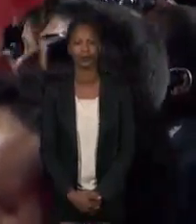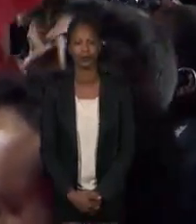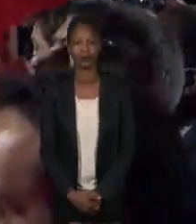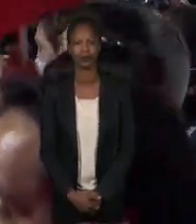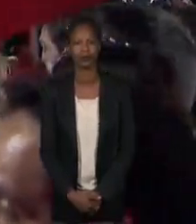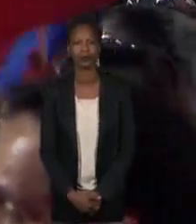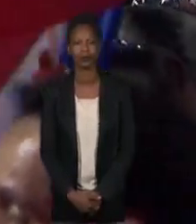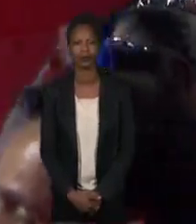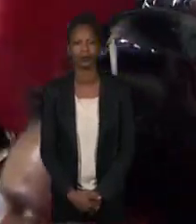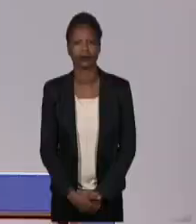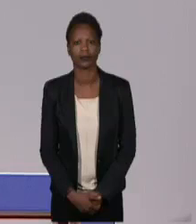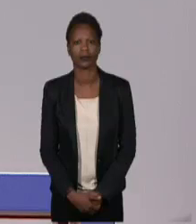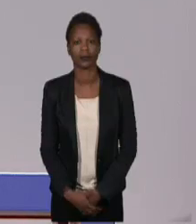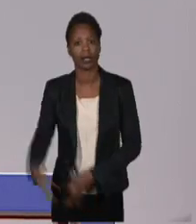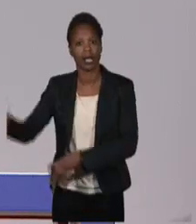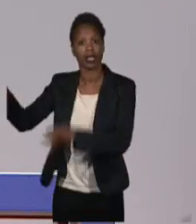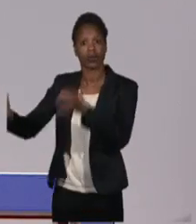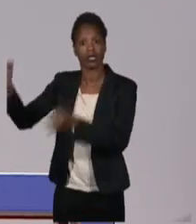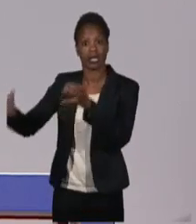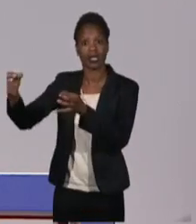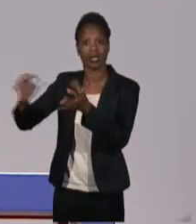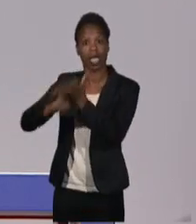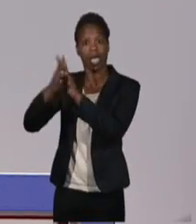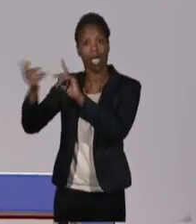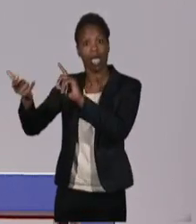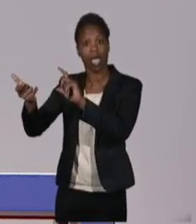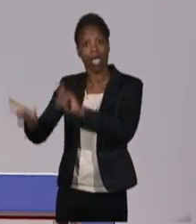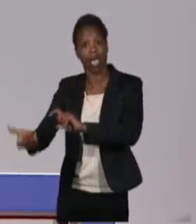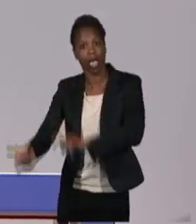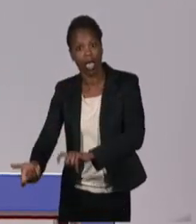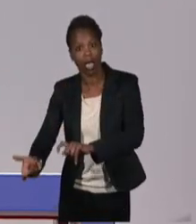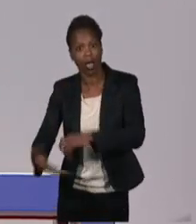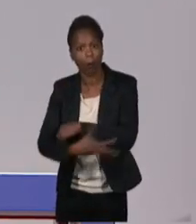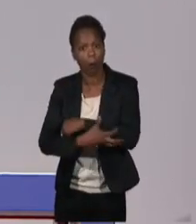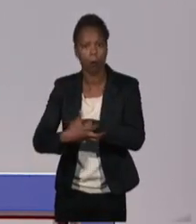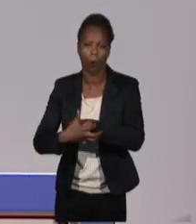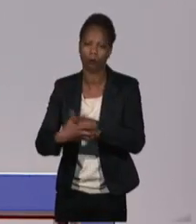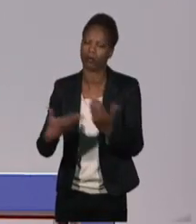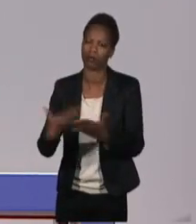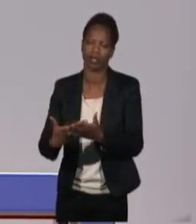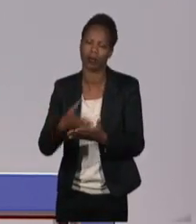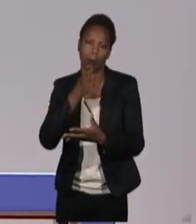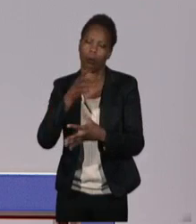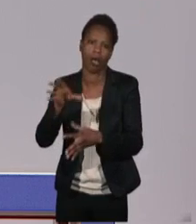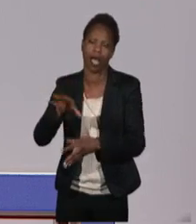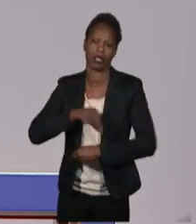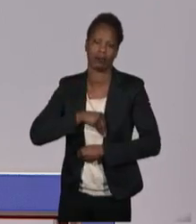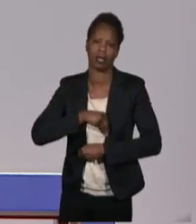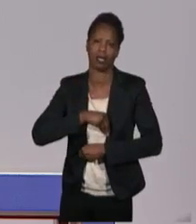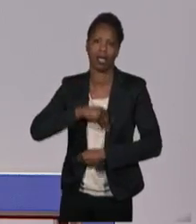L'appauvrissement, le délabrement de notre justice est un scandale d'État. Emmanuel Macron devra rendre des